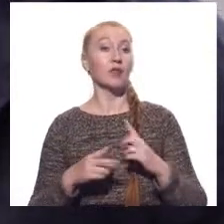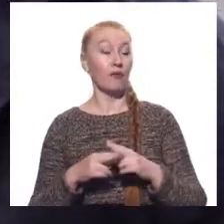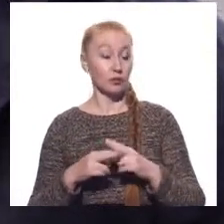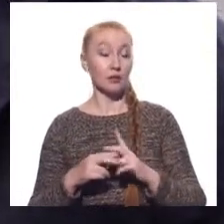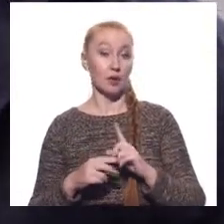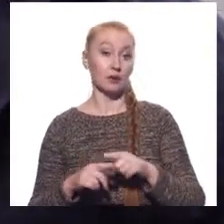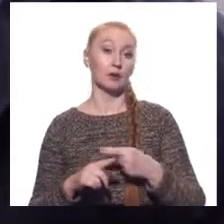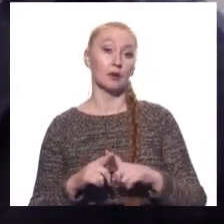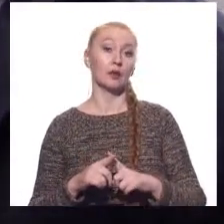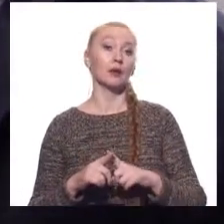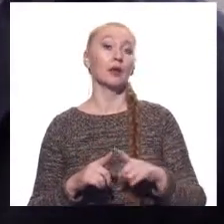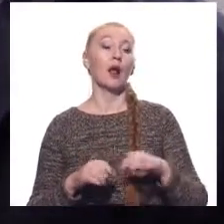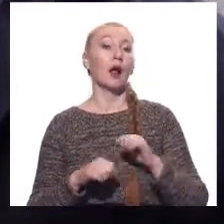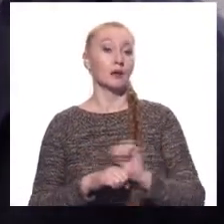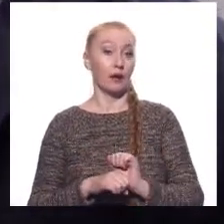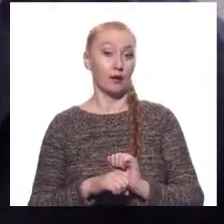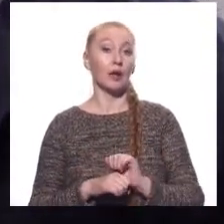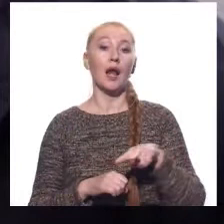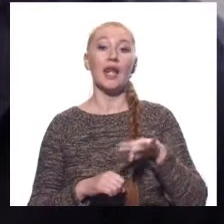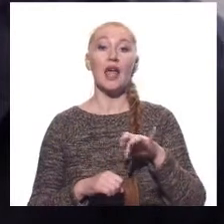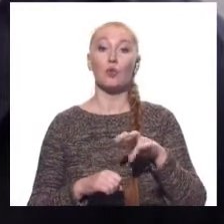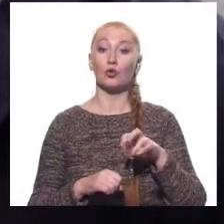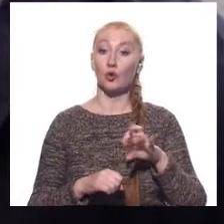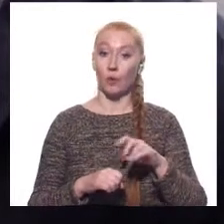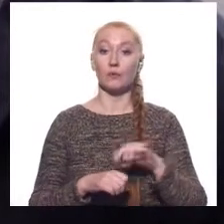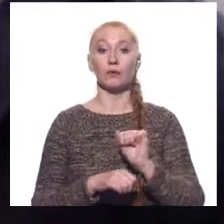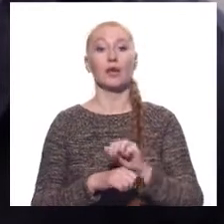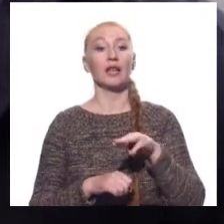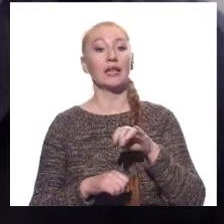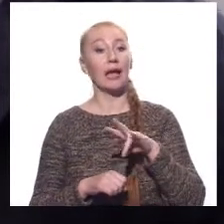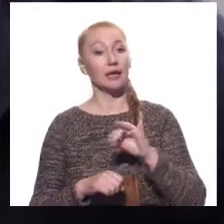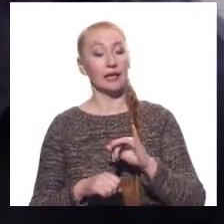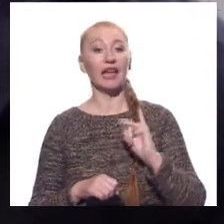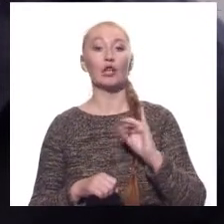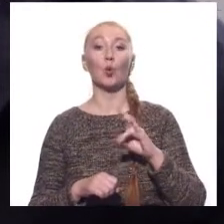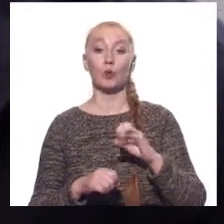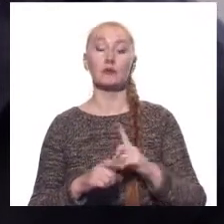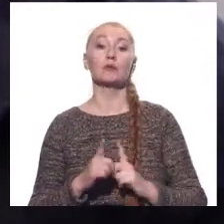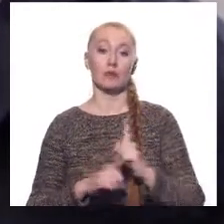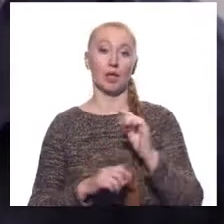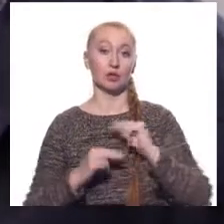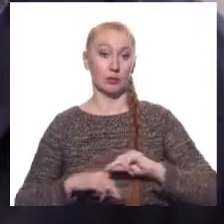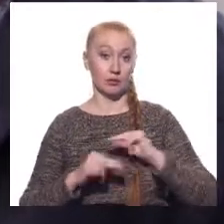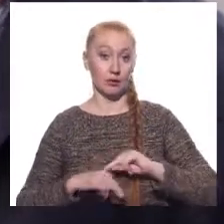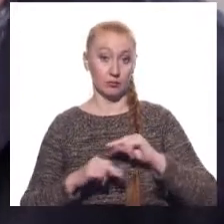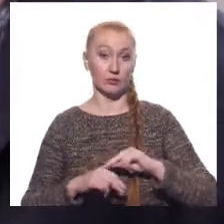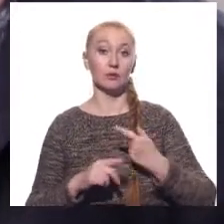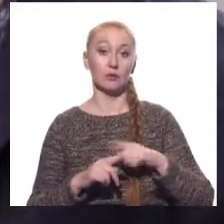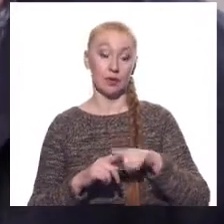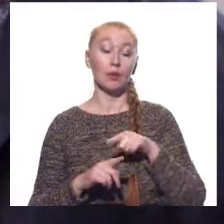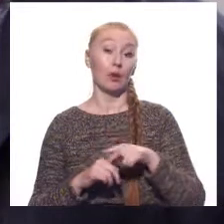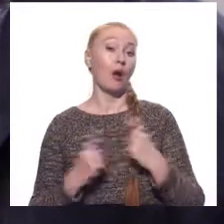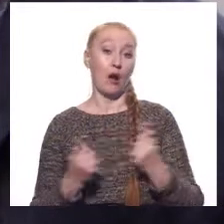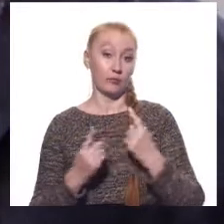Від сьогодні автовокзал, автостанція на Лермонтова, автостанція Терни та Інгулецька автостанція відновили свою роботу. Автовокзал працює